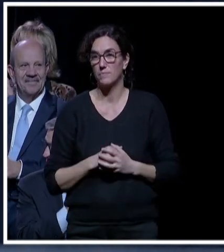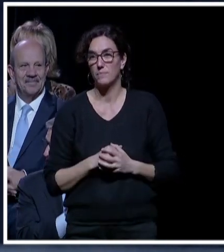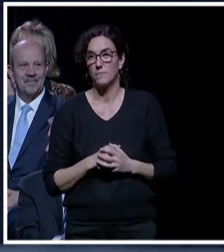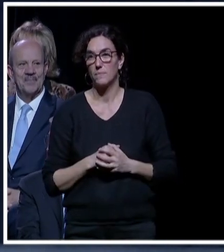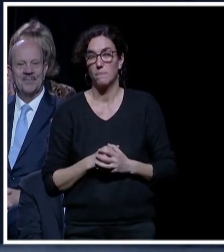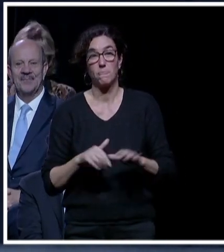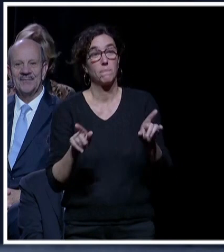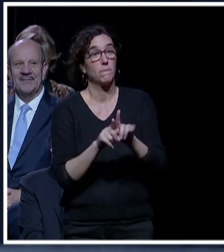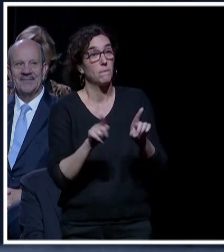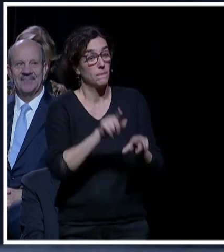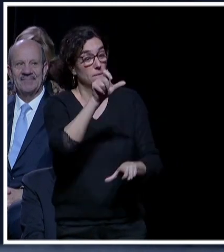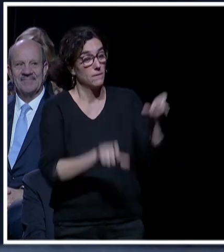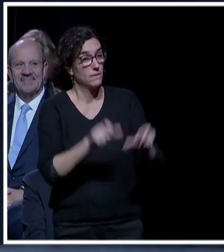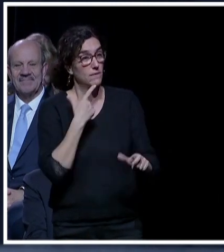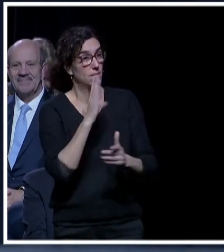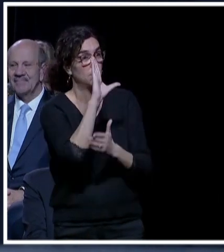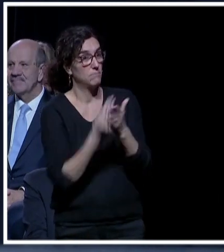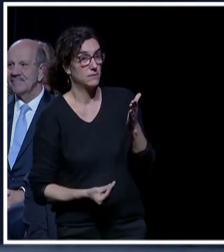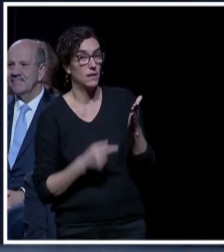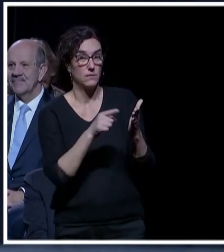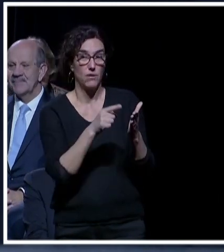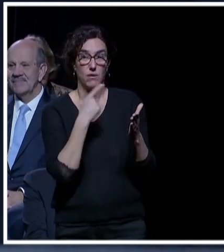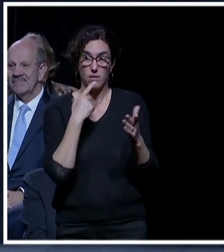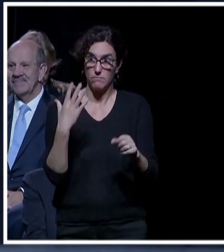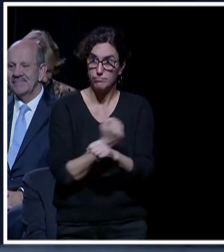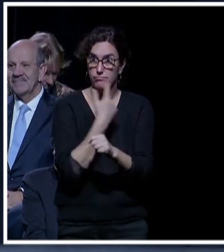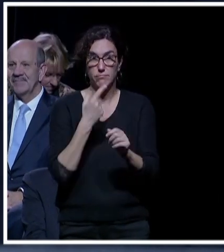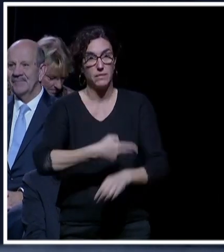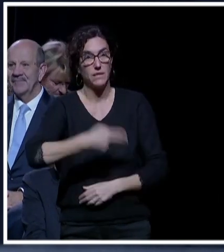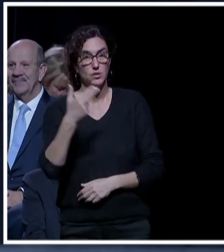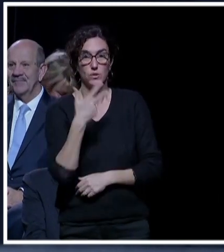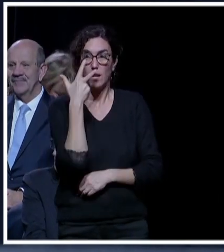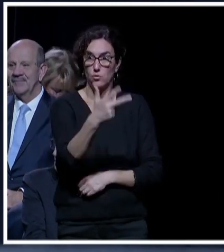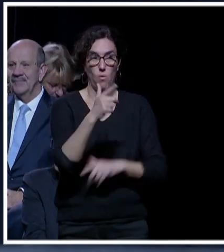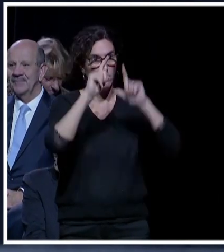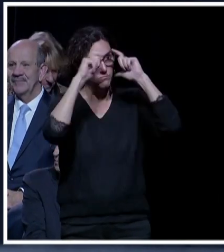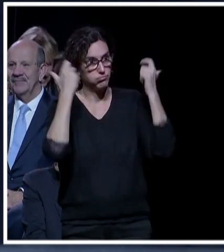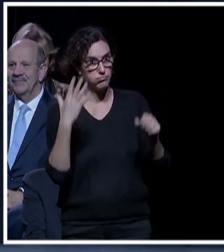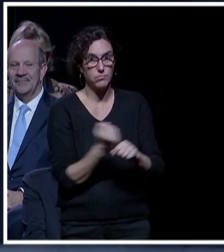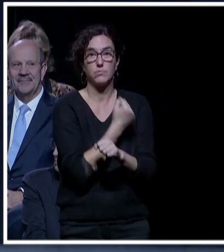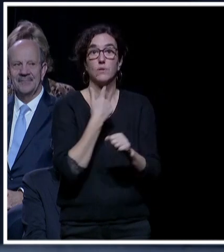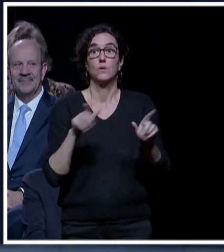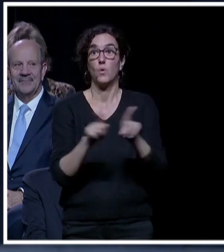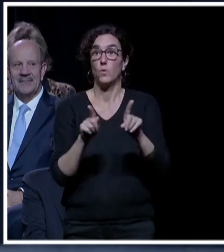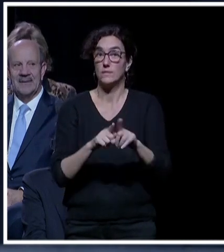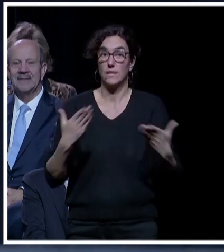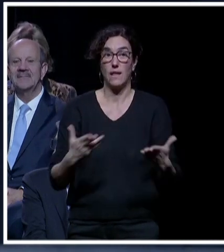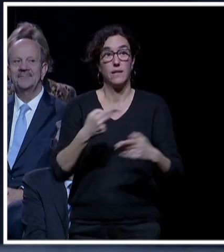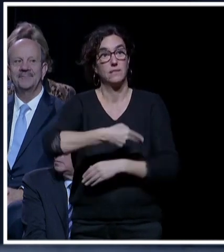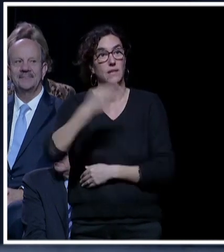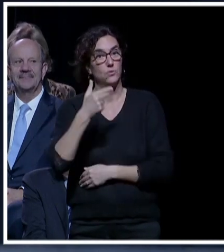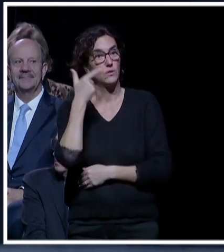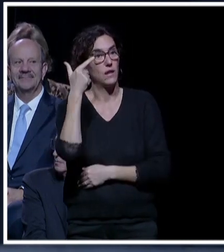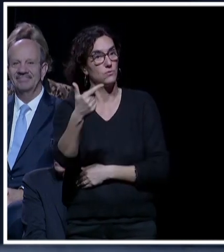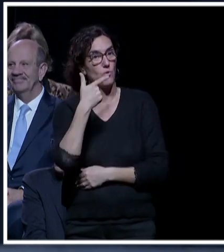Nos basketteurs qui ont conquis le titre de National 3 et qui font une très belle saison en National 2 avec leur nouvelle tribune du gymnase